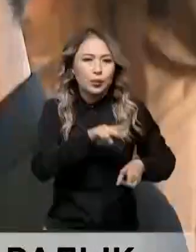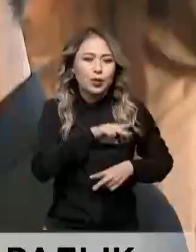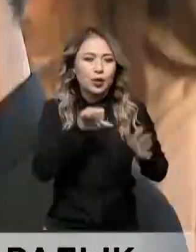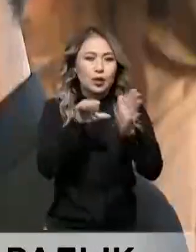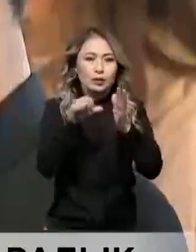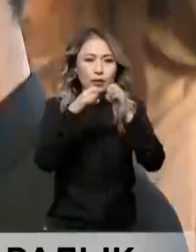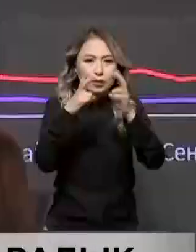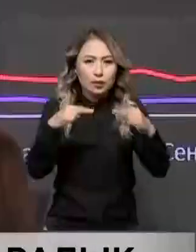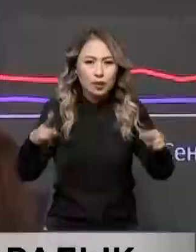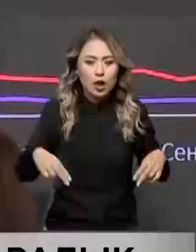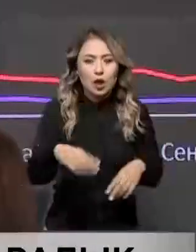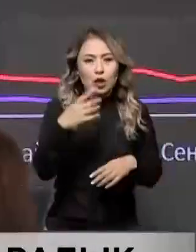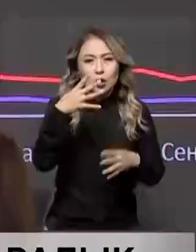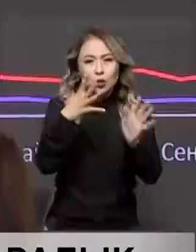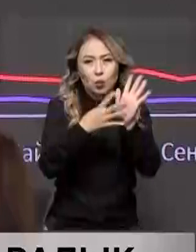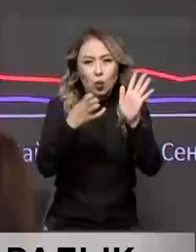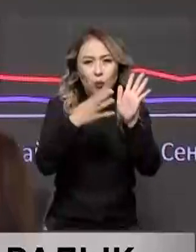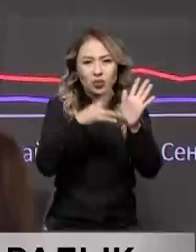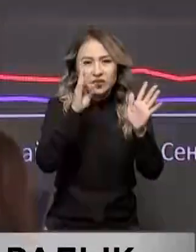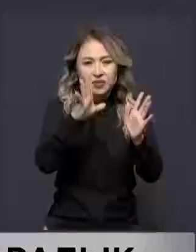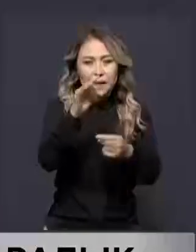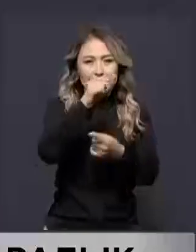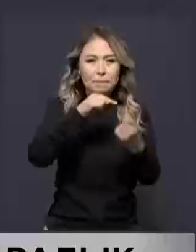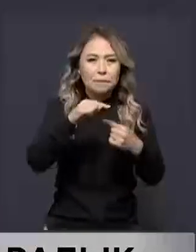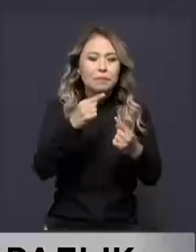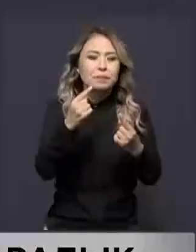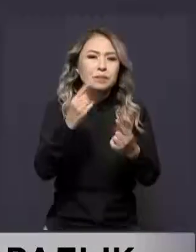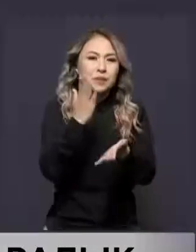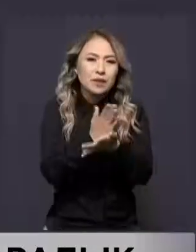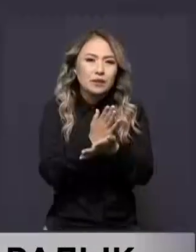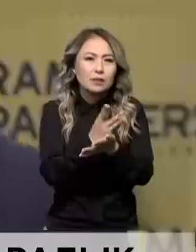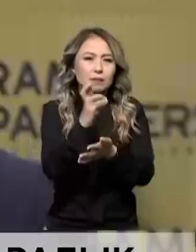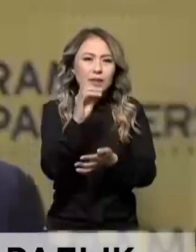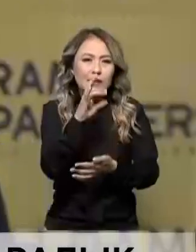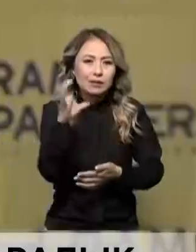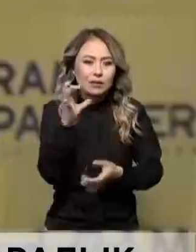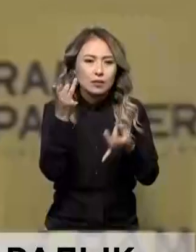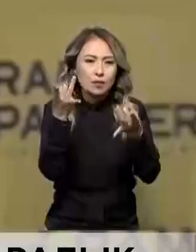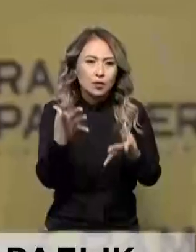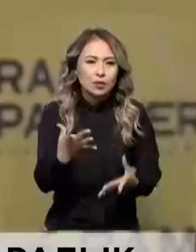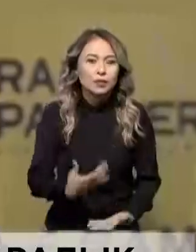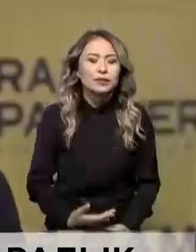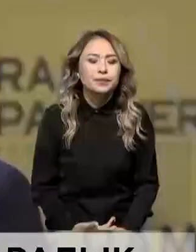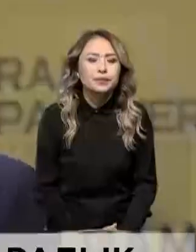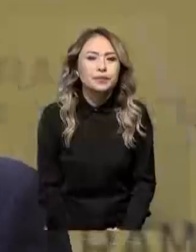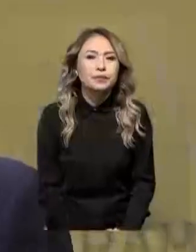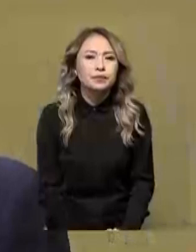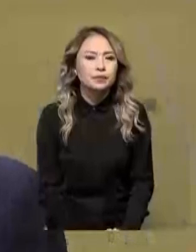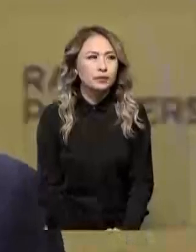ғимараттан тұрады. 900 пәтерлі кешенде әлеуметтік және бизнес нысандарда қарастырылған. Алматы у нас